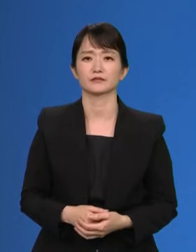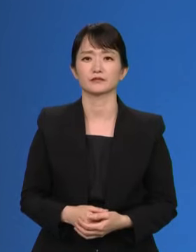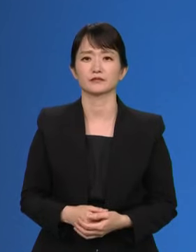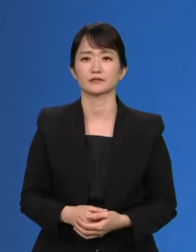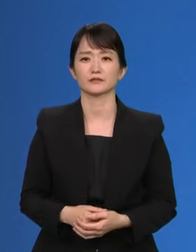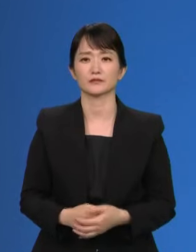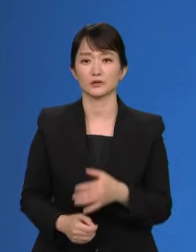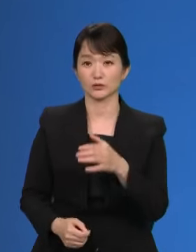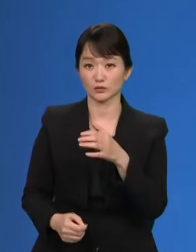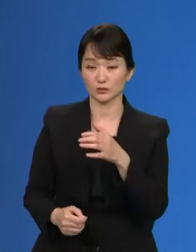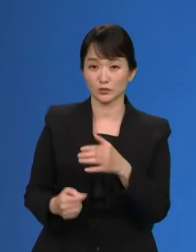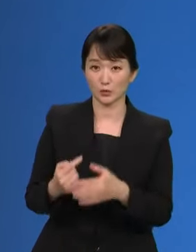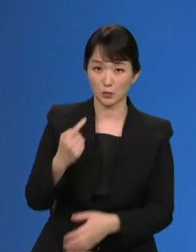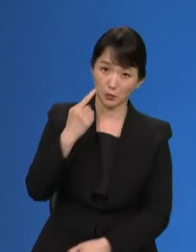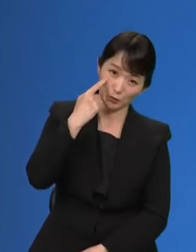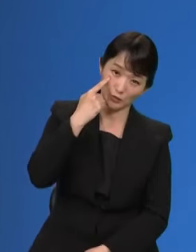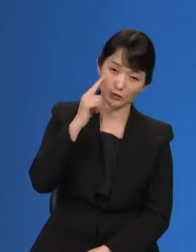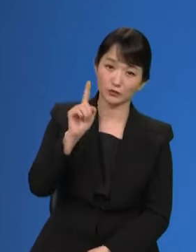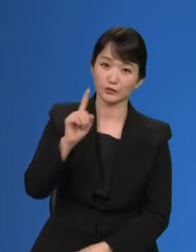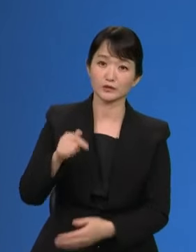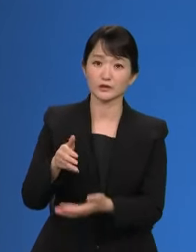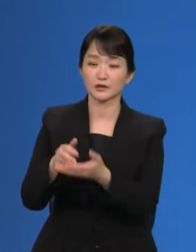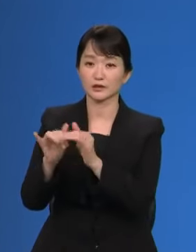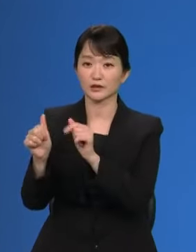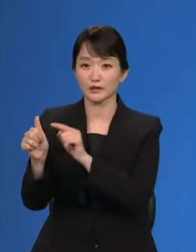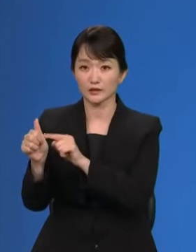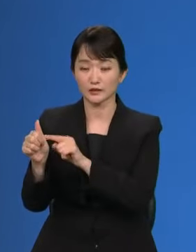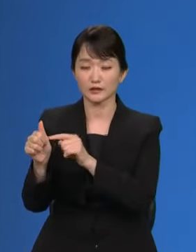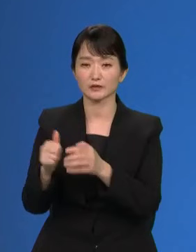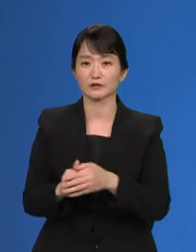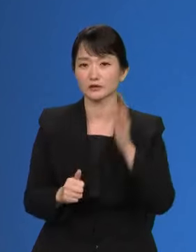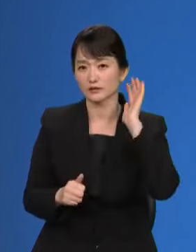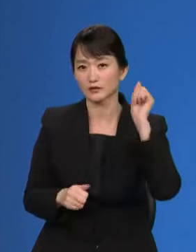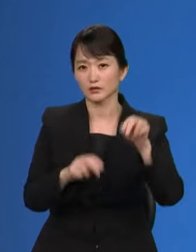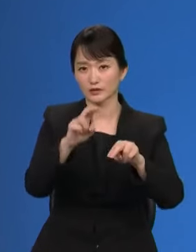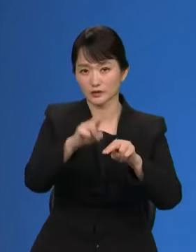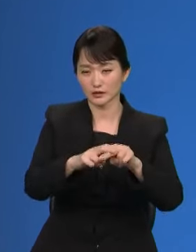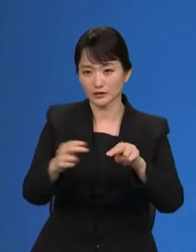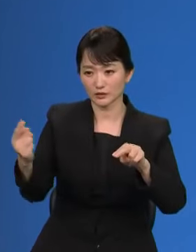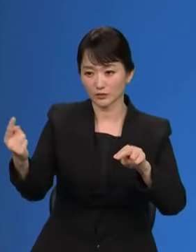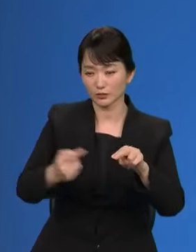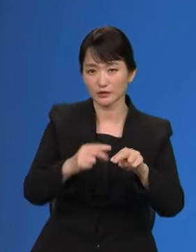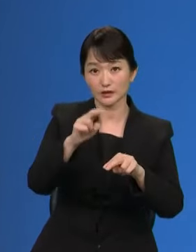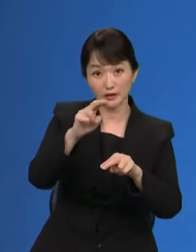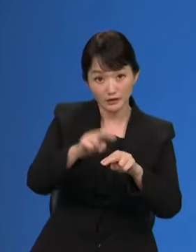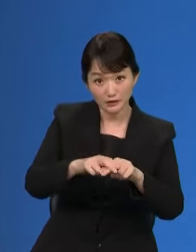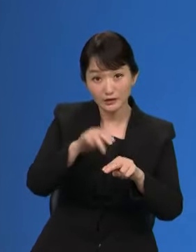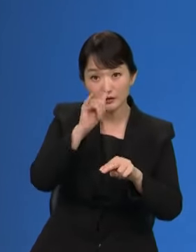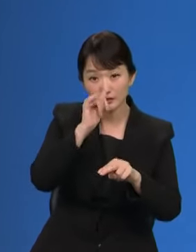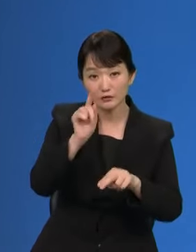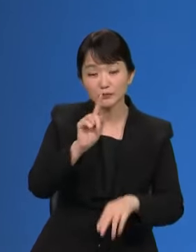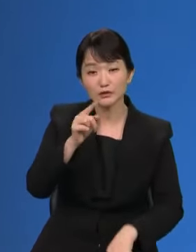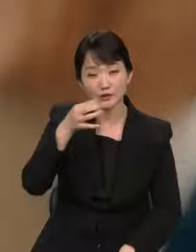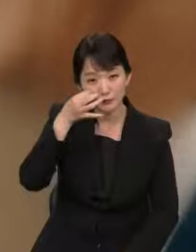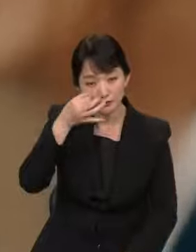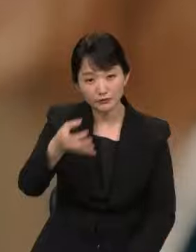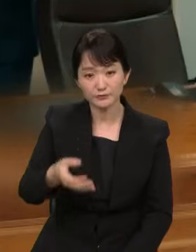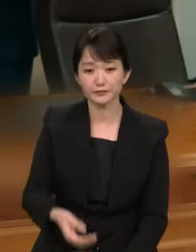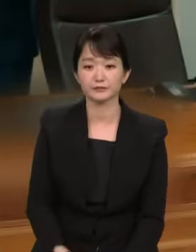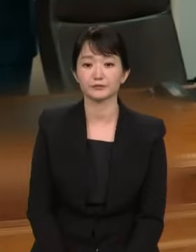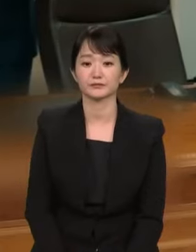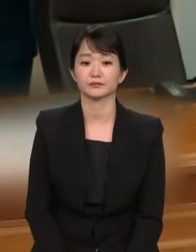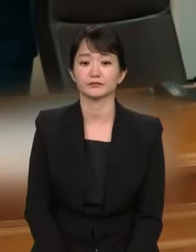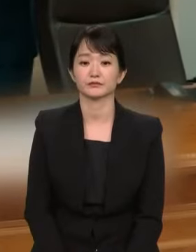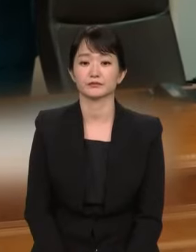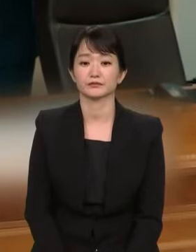게 아니냐 이런 얘기도 나왔습니다. 바로 앵커가 대통령 자리에 앉는 장면이 있었는데 먼저 그 장면 보시죠. 아,